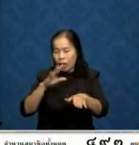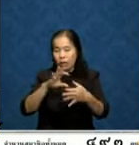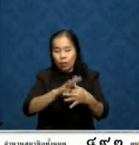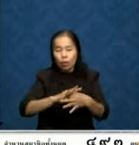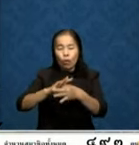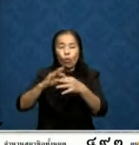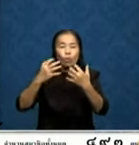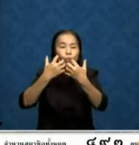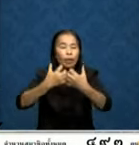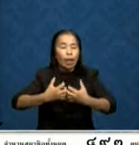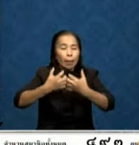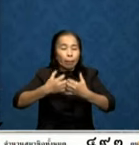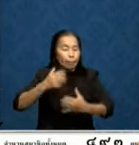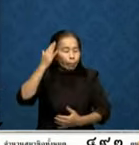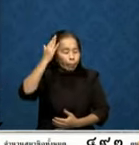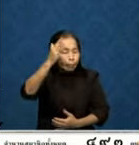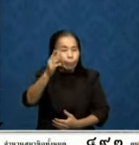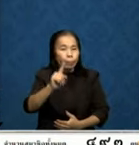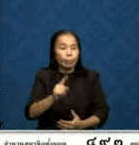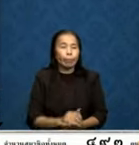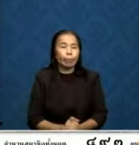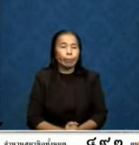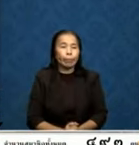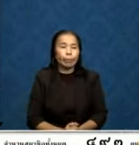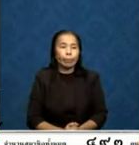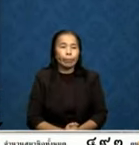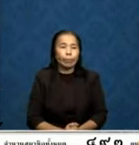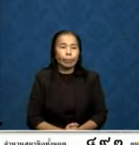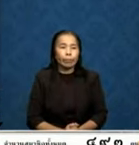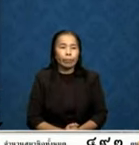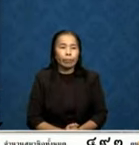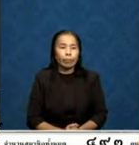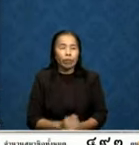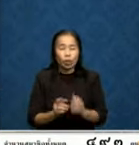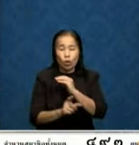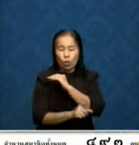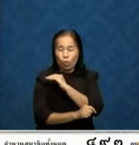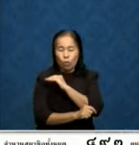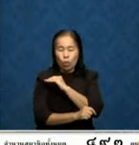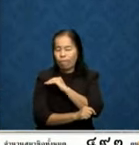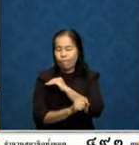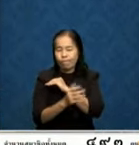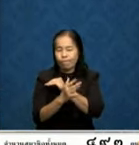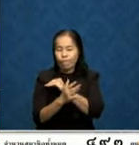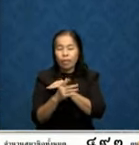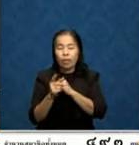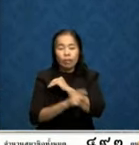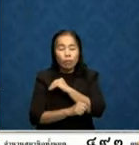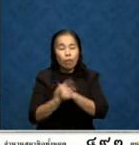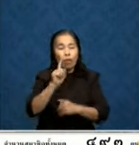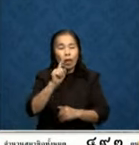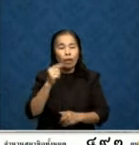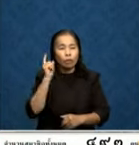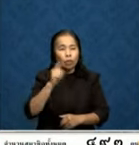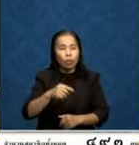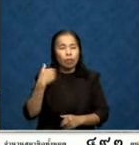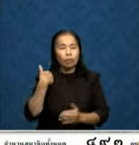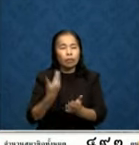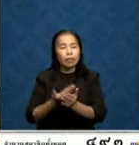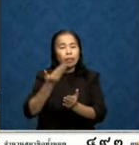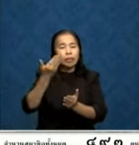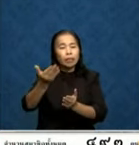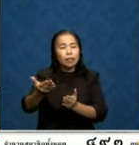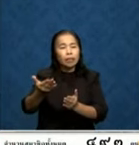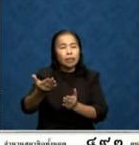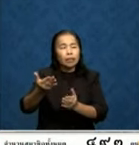ไปสู่โลกอนาคตทั้งหมดแต่สิงคโปร์ไม่มีทางครับทางเดียวที่สิงคโปร์ก็ได้ก็คือซื้อพลังงานสะอา